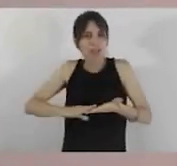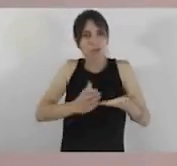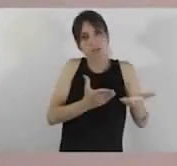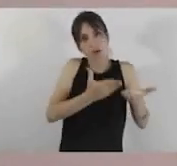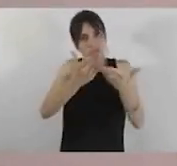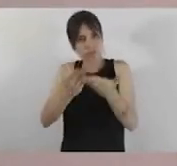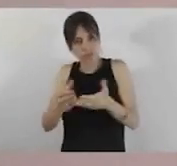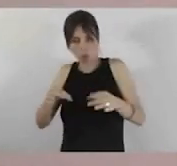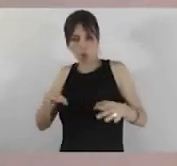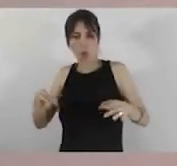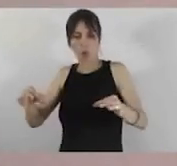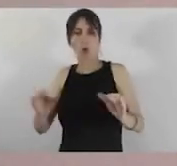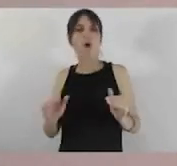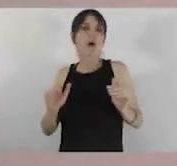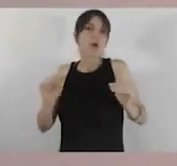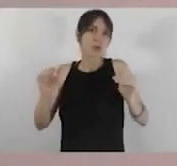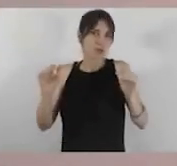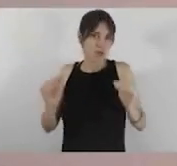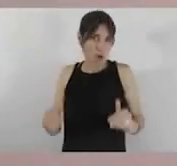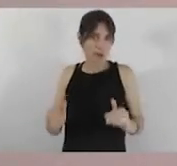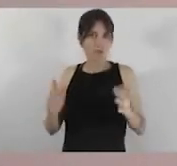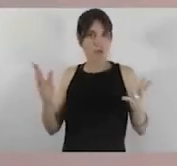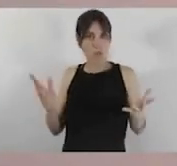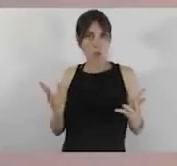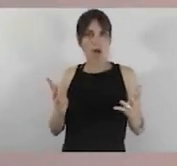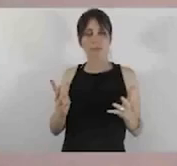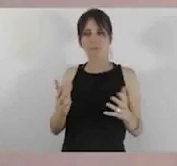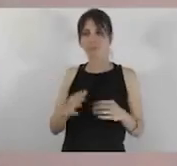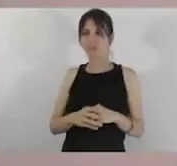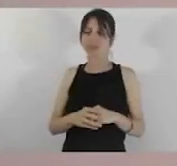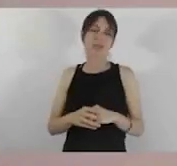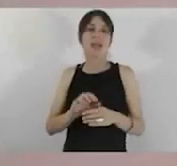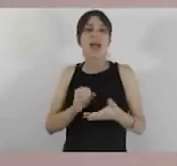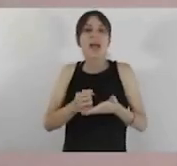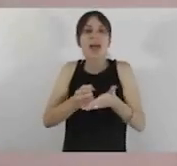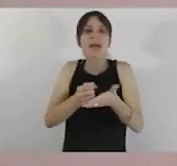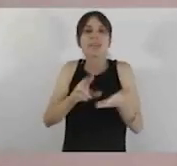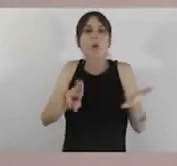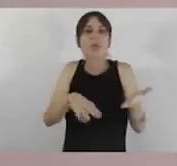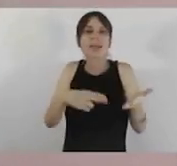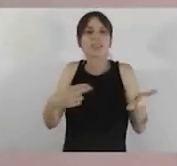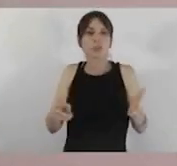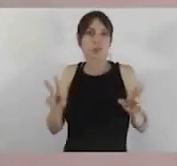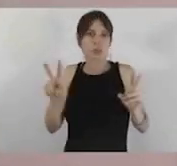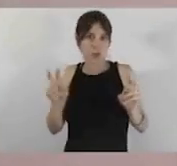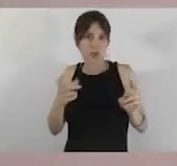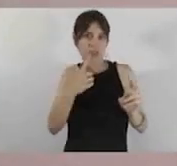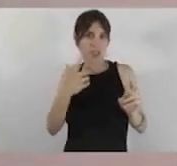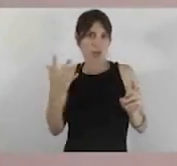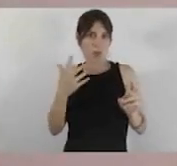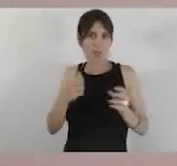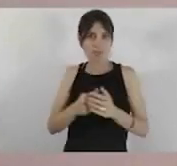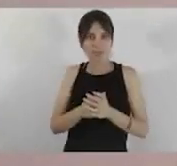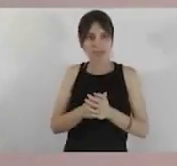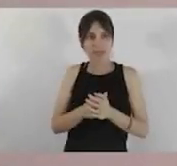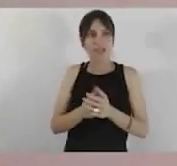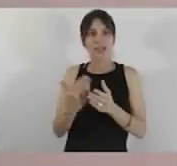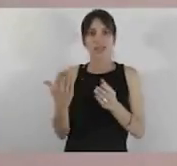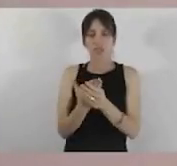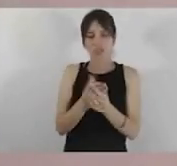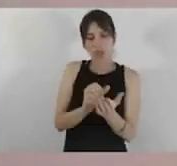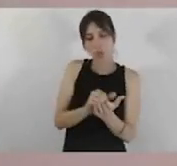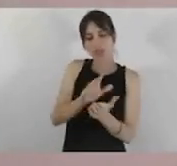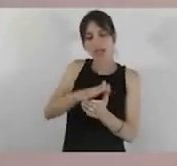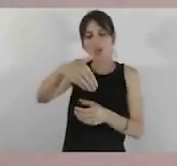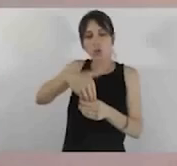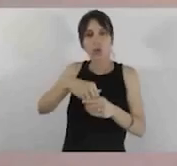fait de montant de loyer, ça s'appelle une aide en nature, qui est réintégrée dans l'instruction du dossier. Et ce